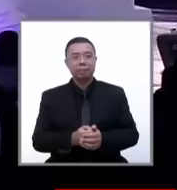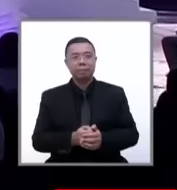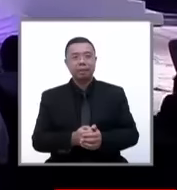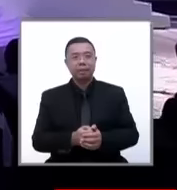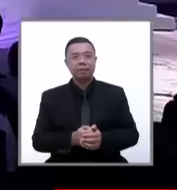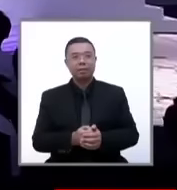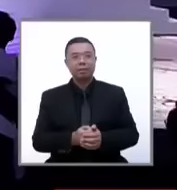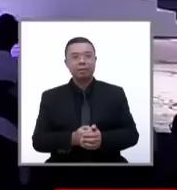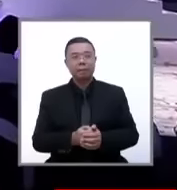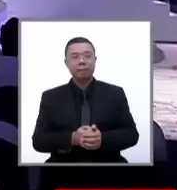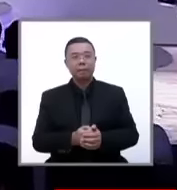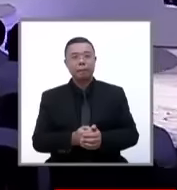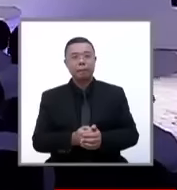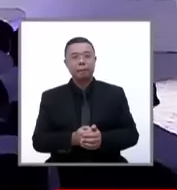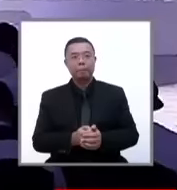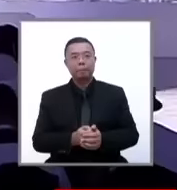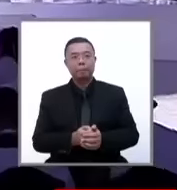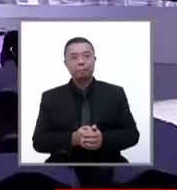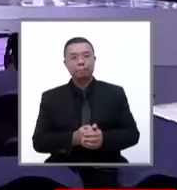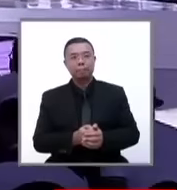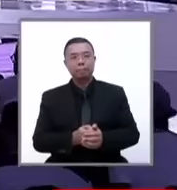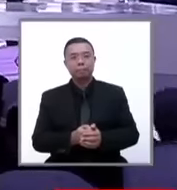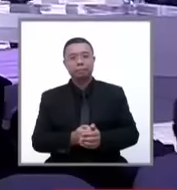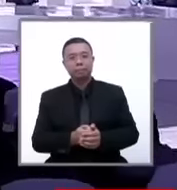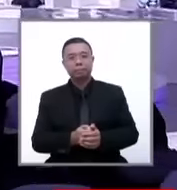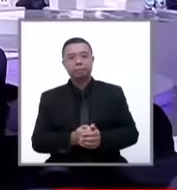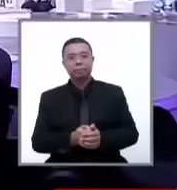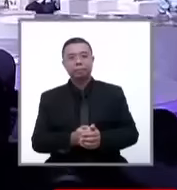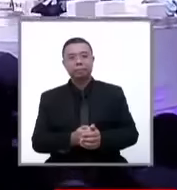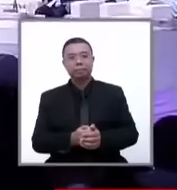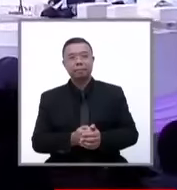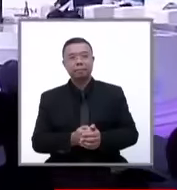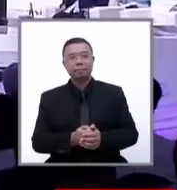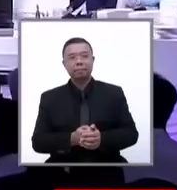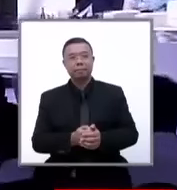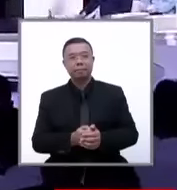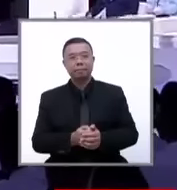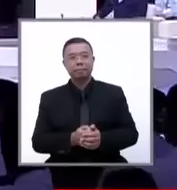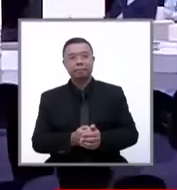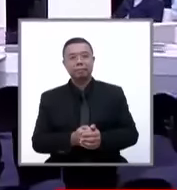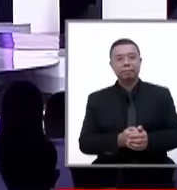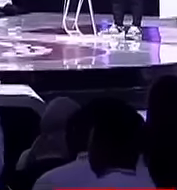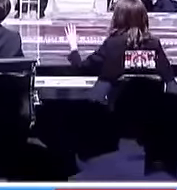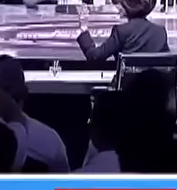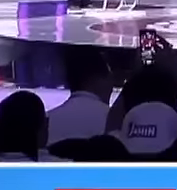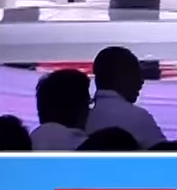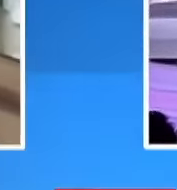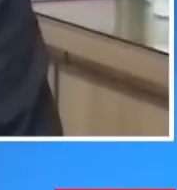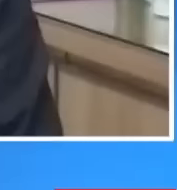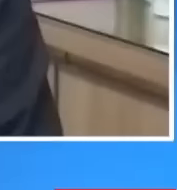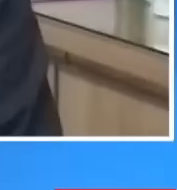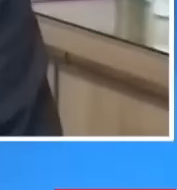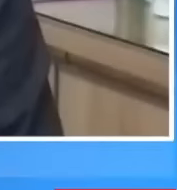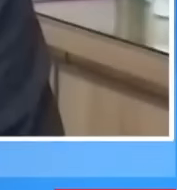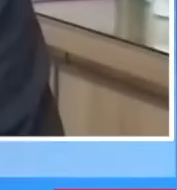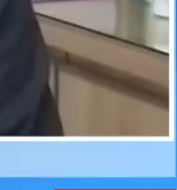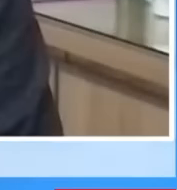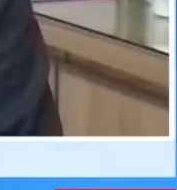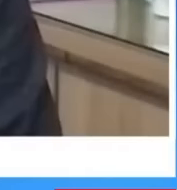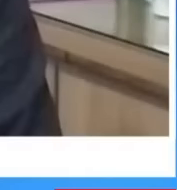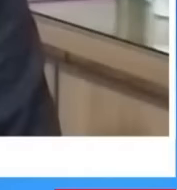Energi, lingkungan hidup, pemerintahan desa, adat. Tapi Masya Allah saya melihat tadi malam itu seperti saya menonton perdebatan